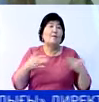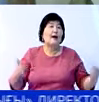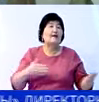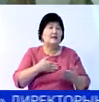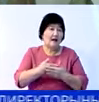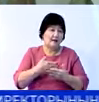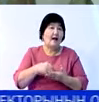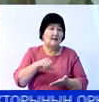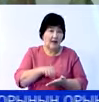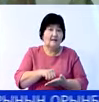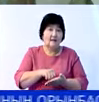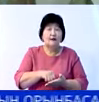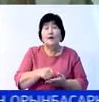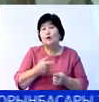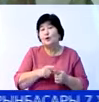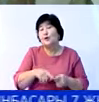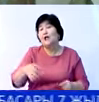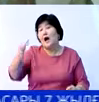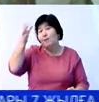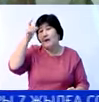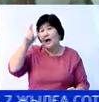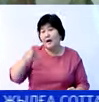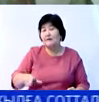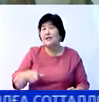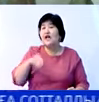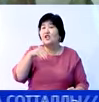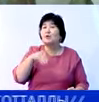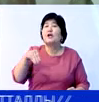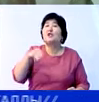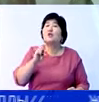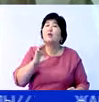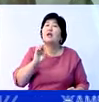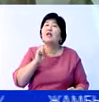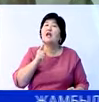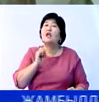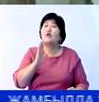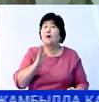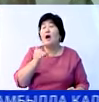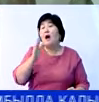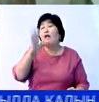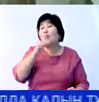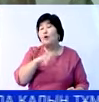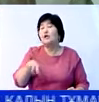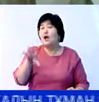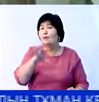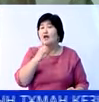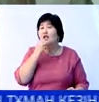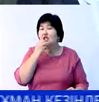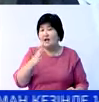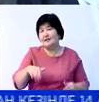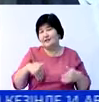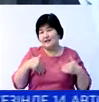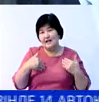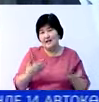атсалысады. Сондықтан да профессор Темірхан Тебегеновке алдағы уақытта да бар игілік жақсылар